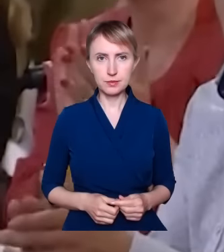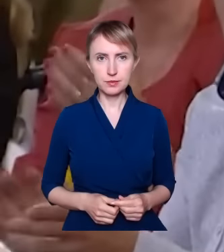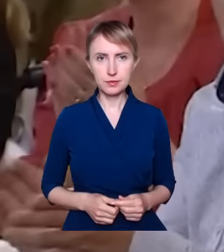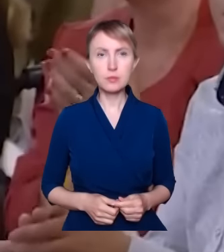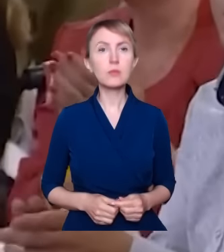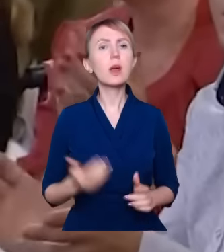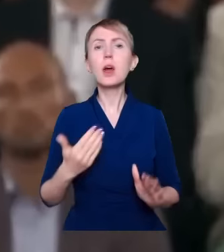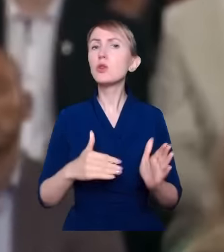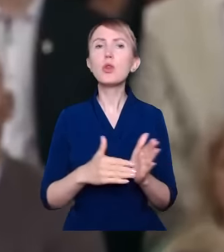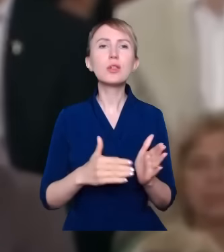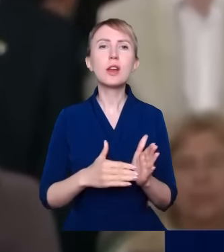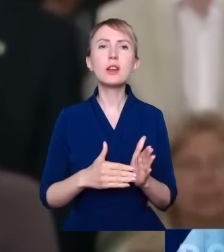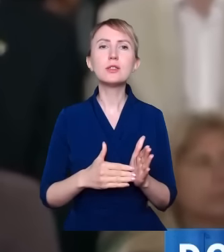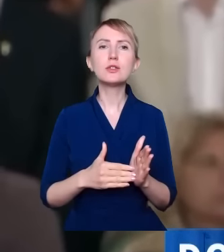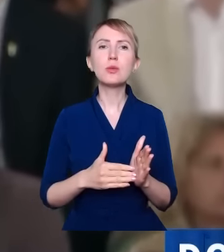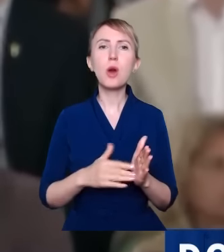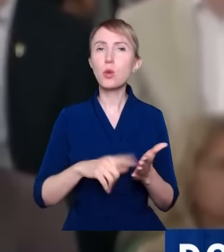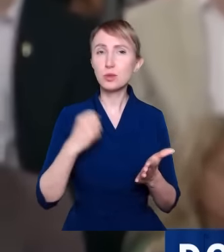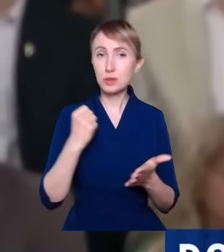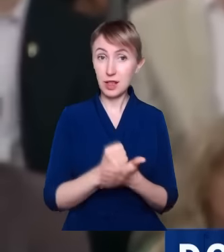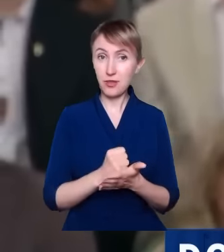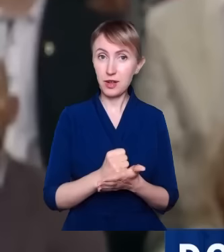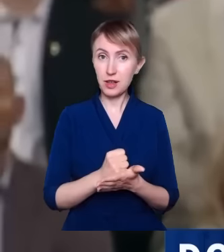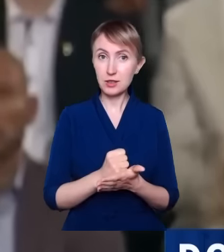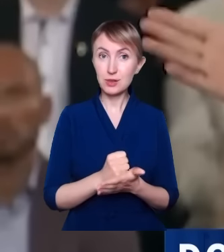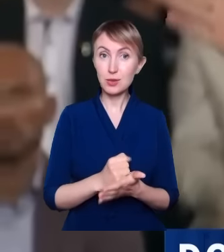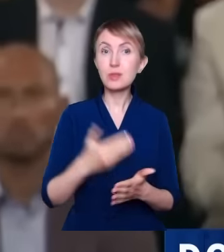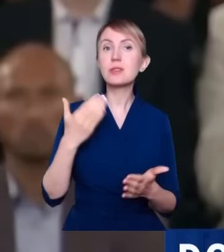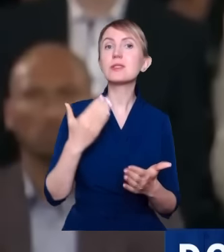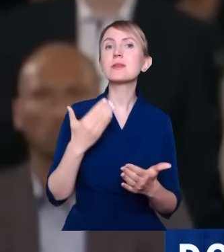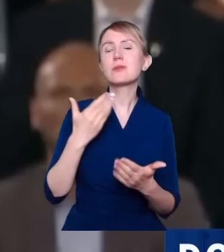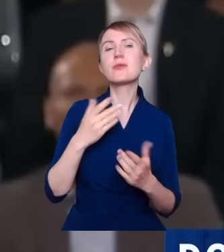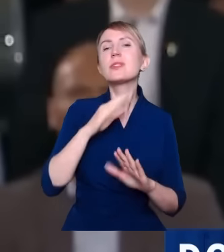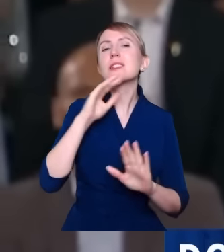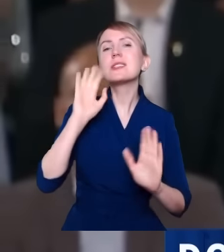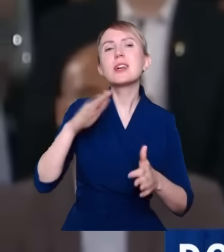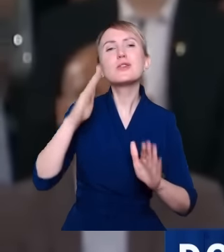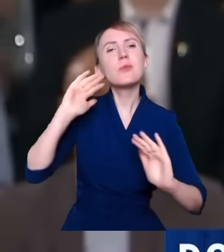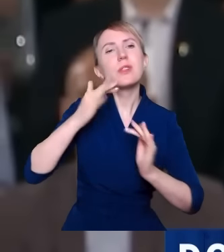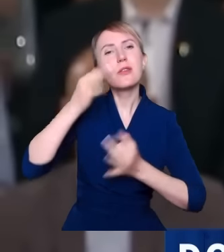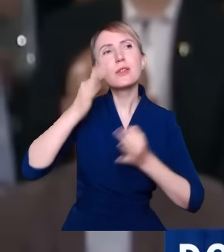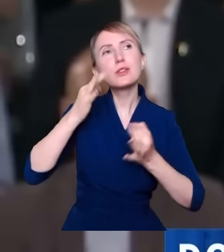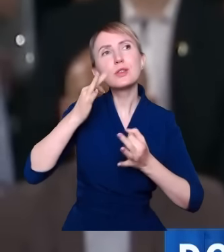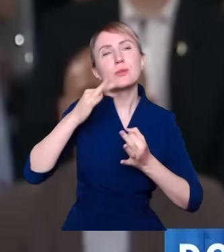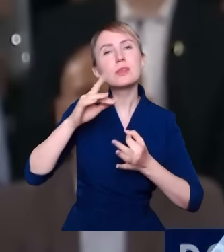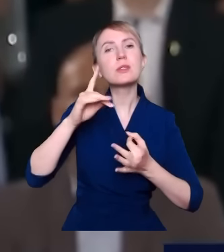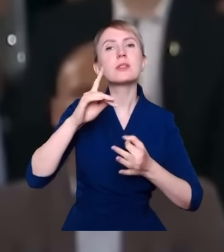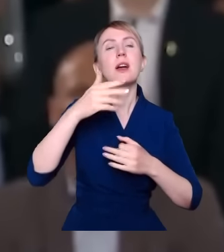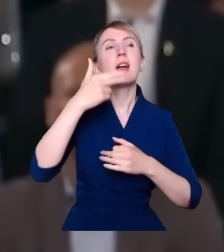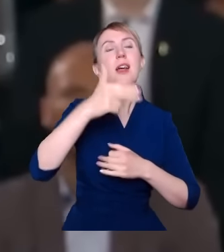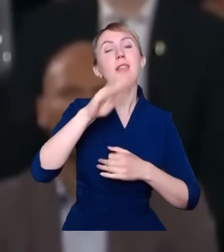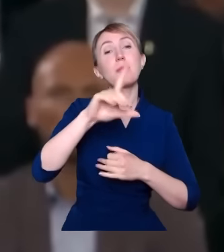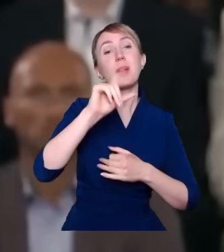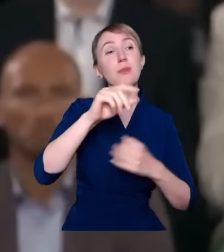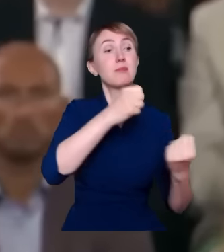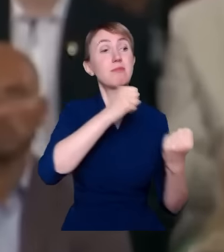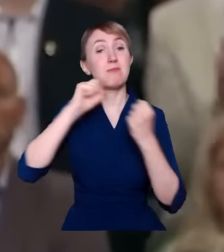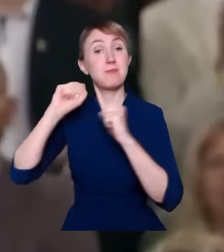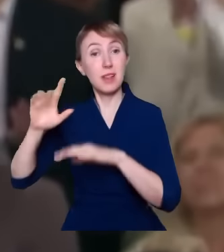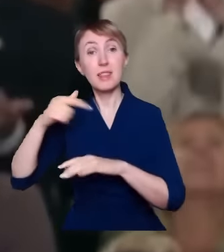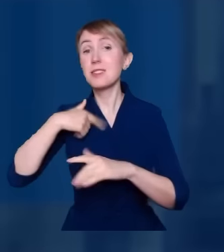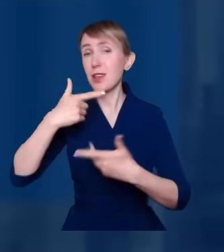nie trzeba będzie ustawy. Wystarczyłaby dużo mniejsza wątpliwość, żeby gościa wyprowadzić z NBP-u. I ja to zrobię, ja to wam